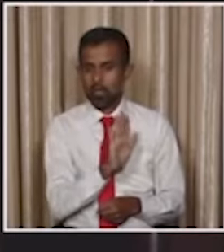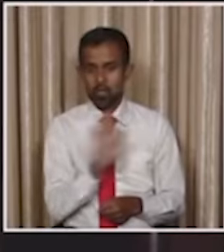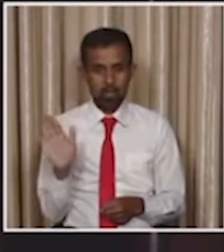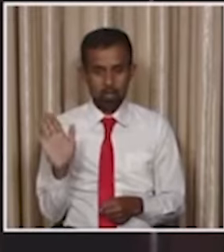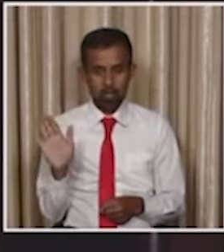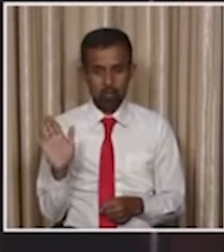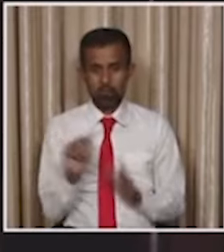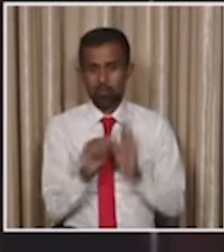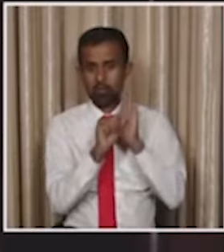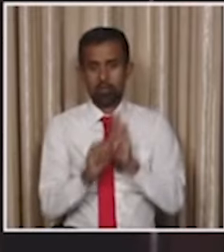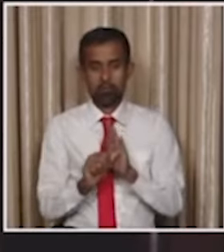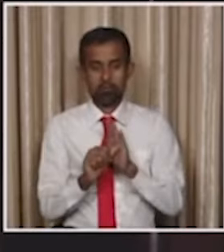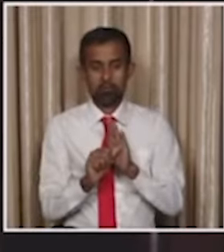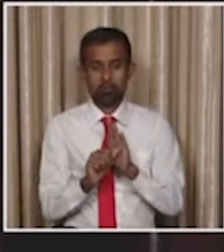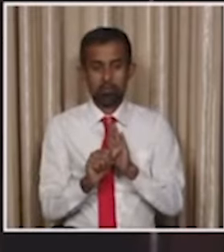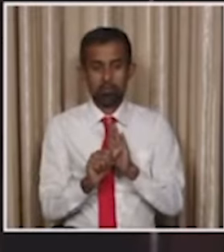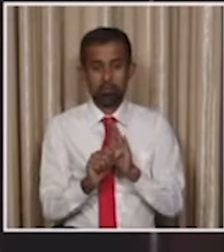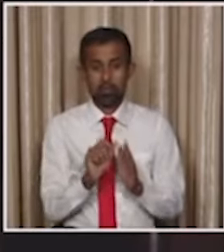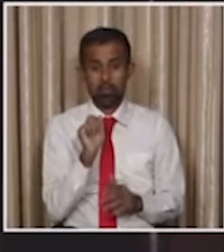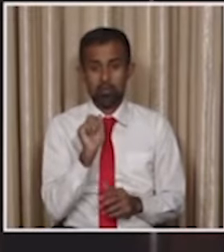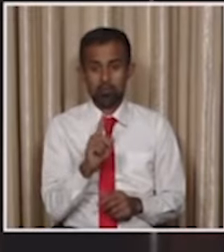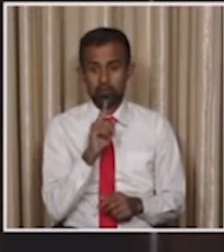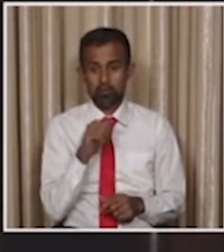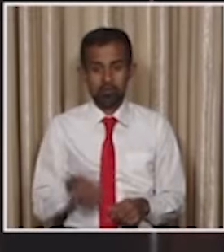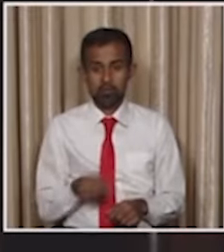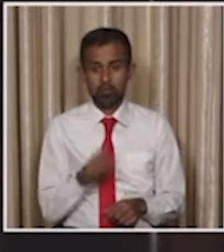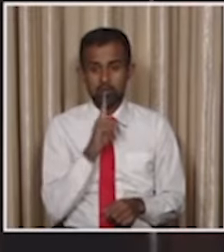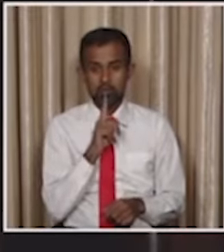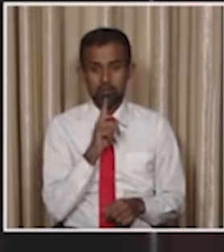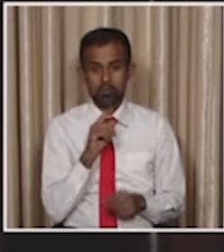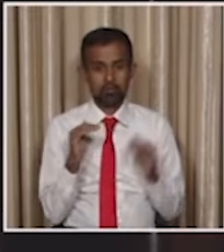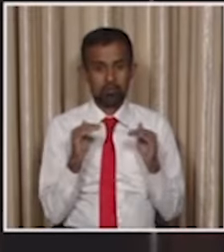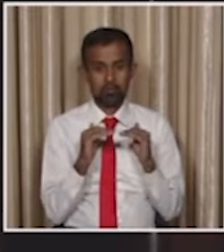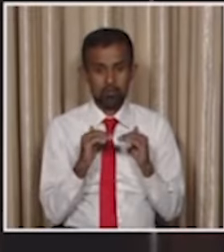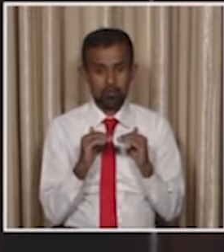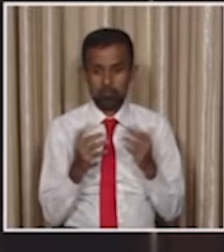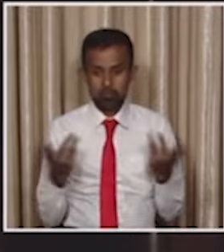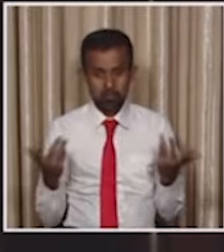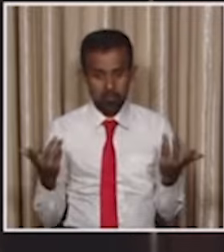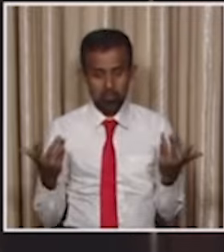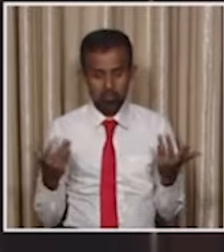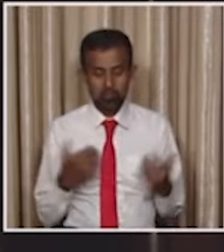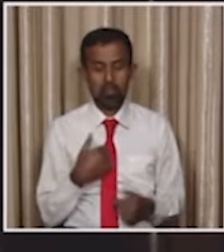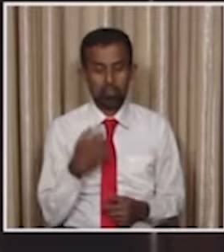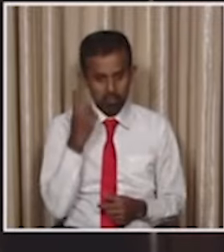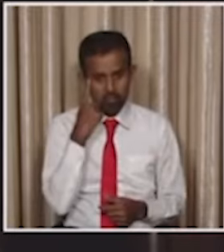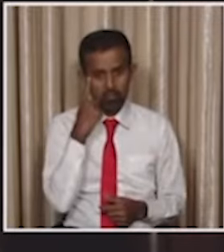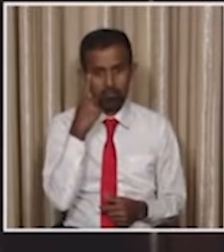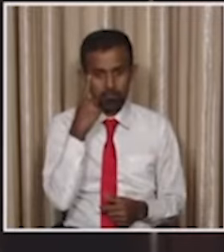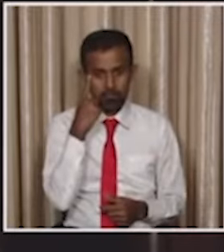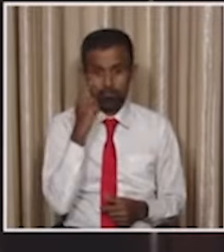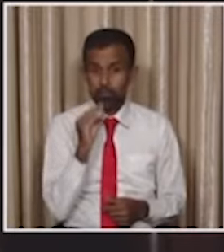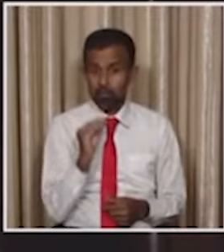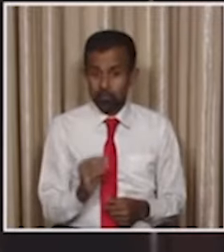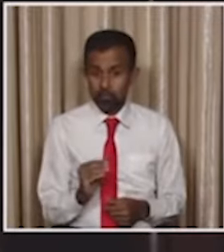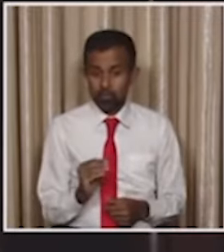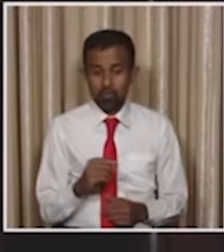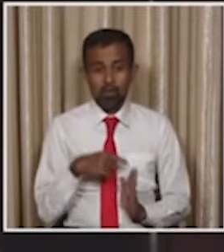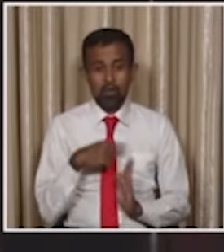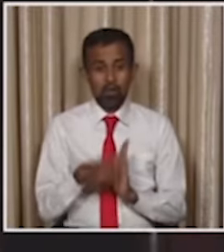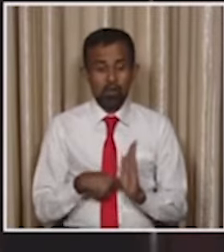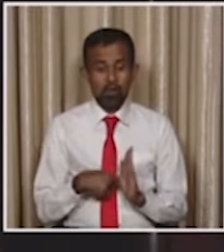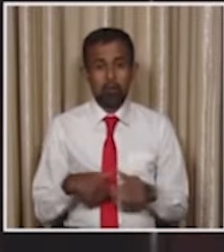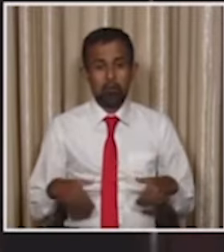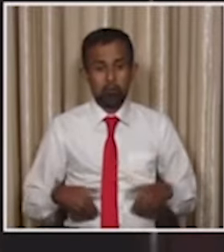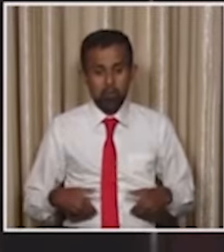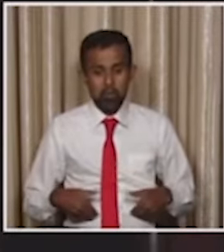මේ අගෞරවෙත් නෙවෙයි ඒ කලාකරුවන්ට නම මෙතන මතක් කරන එක සාධාරණ නෑ කියලා මගේ හදවත මට කියනවා. නමුත් රටේ